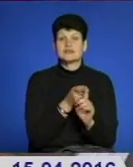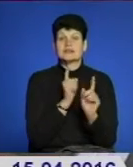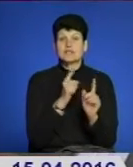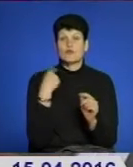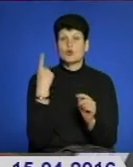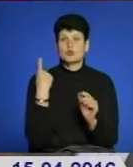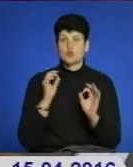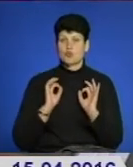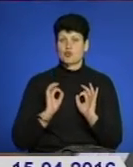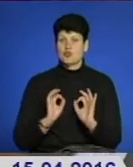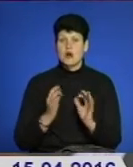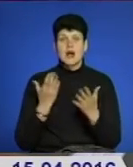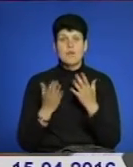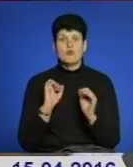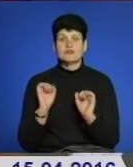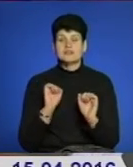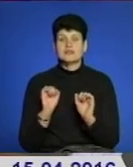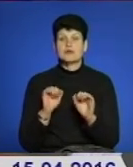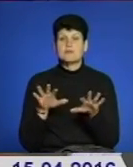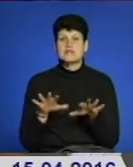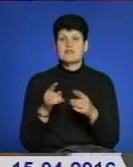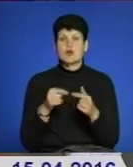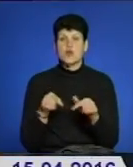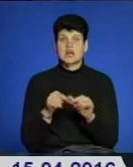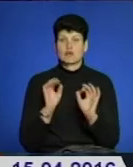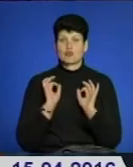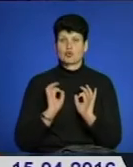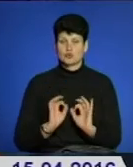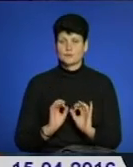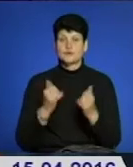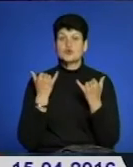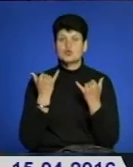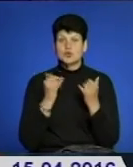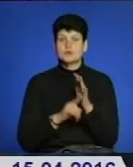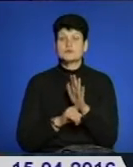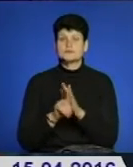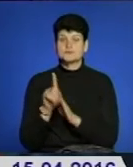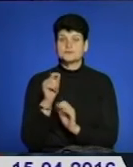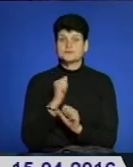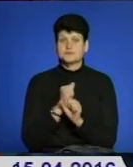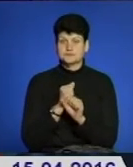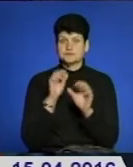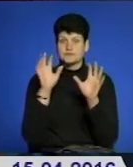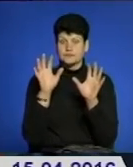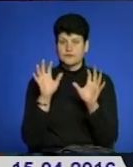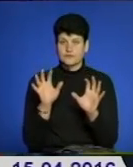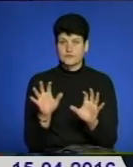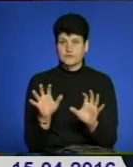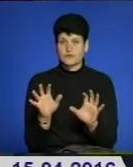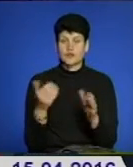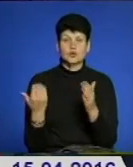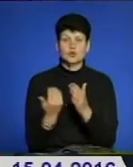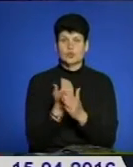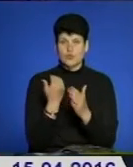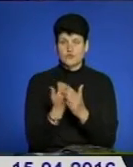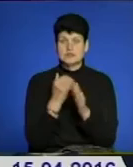обласного прокурора чи керівників місцевих органів прокуратури. Відсьогодні вступили в законну силу норми нового